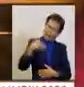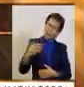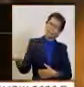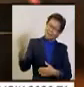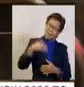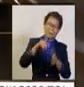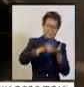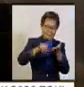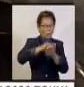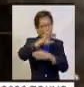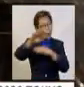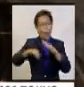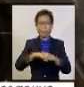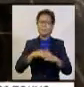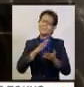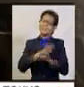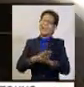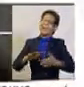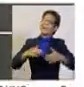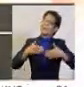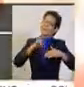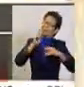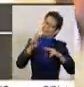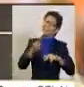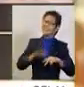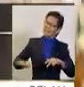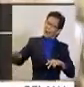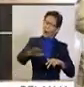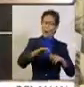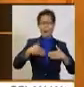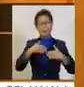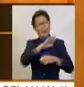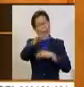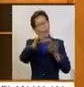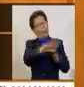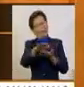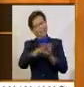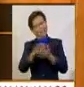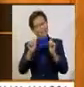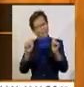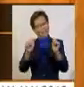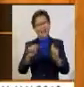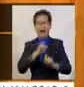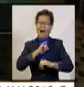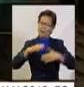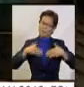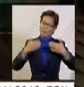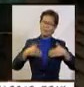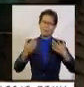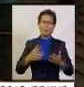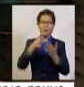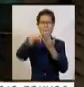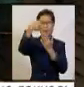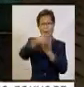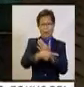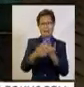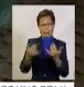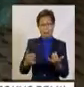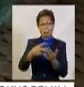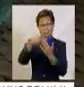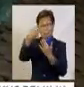that. And we are happy also. Everything is clean and good. I'm happy about it. Program hari ini